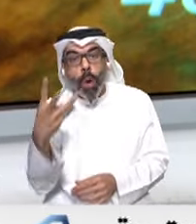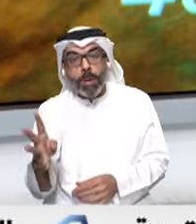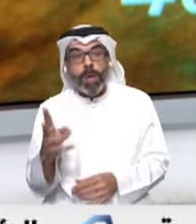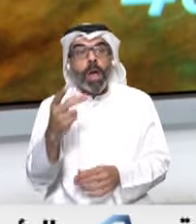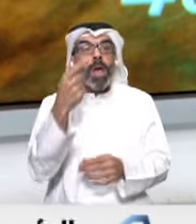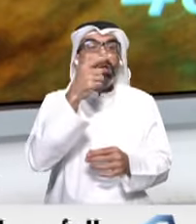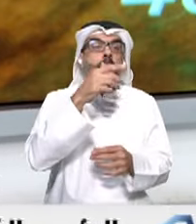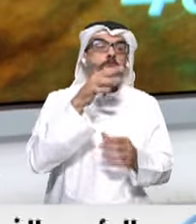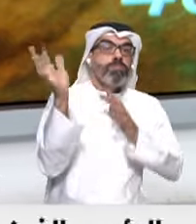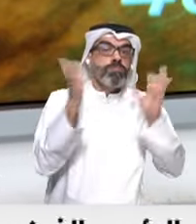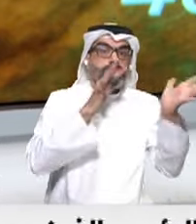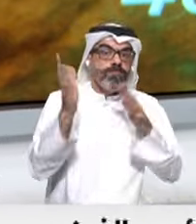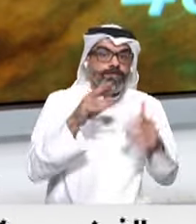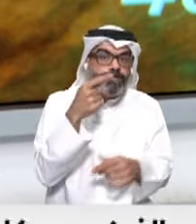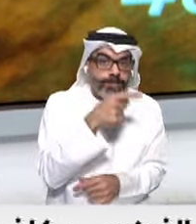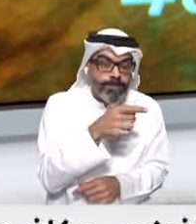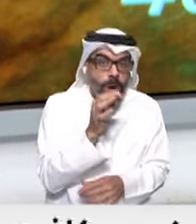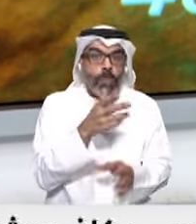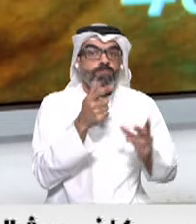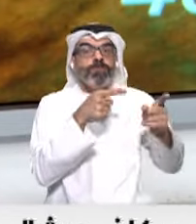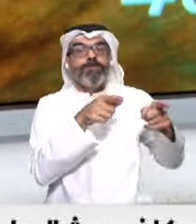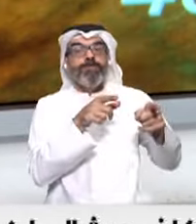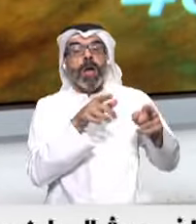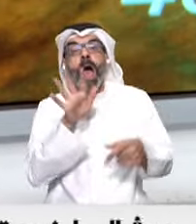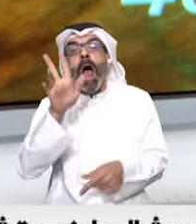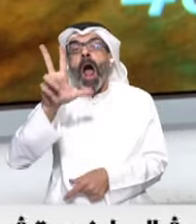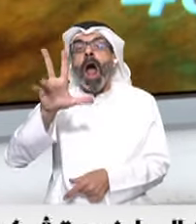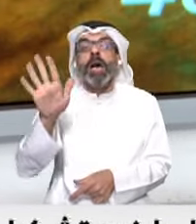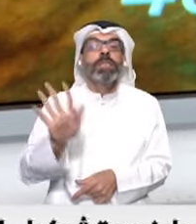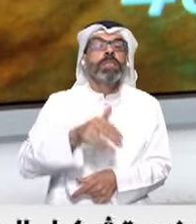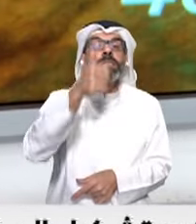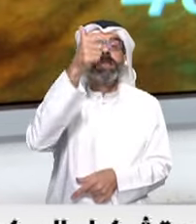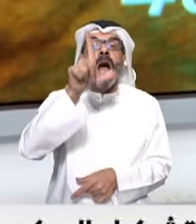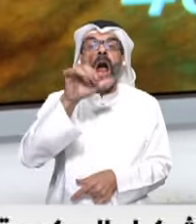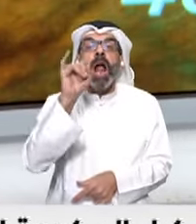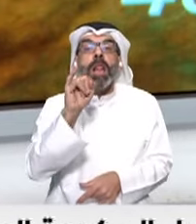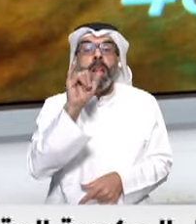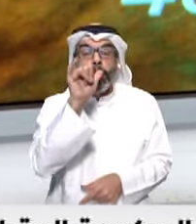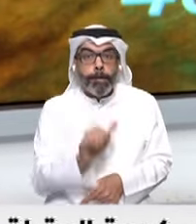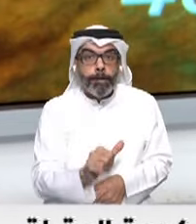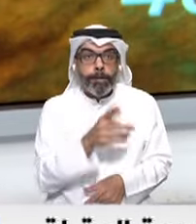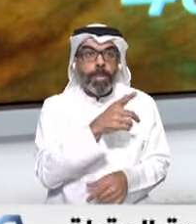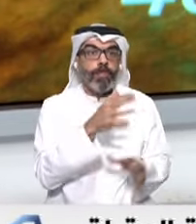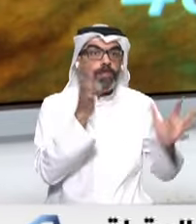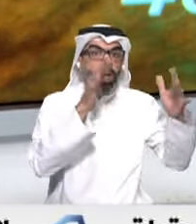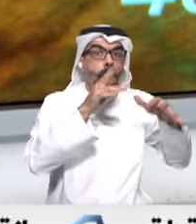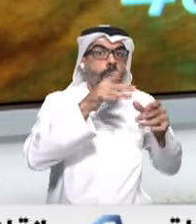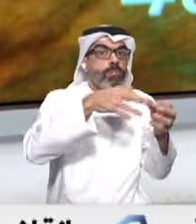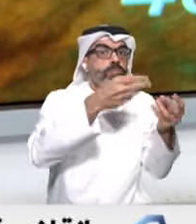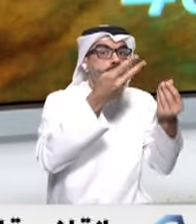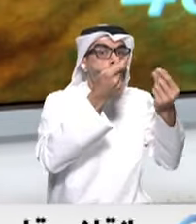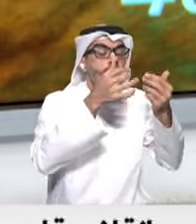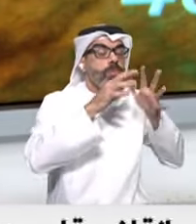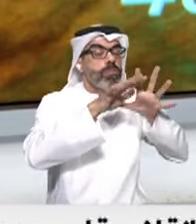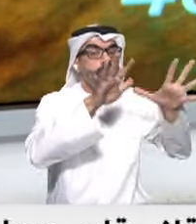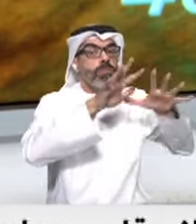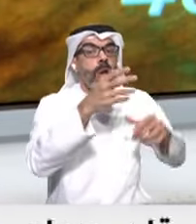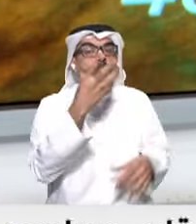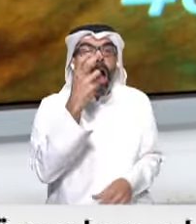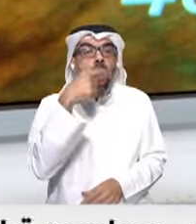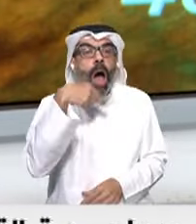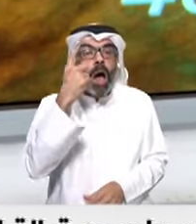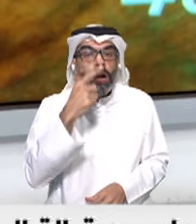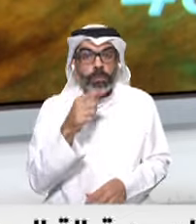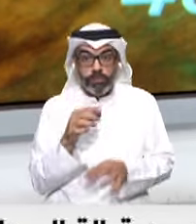يكون في بار مثار وعالق وهذا الامر راح يساهم في تراجع درجات الحراره خاصه في المناطق الصحراويه والمكشوفه درجات الحراره في